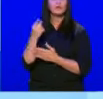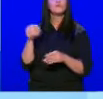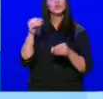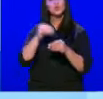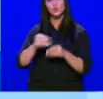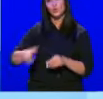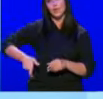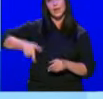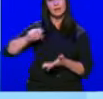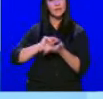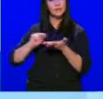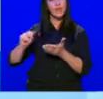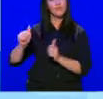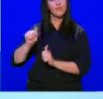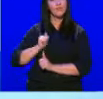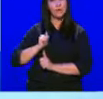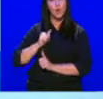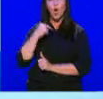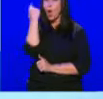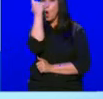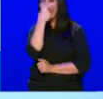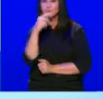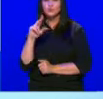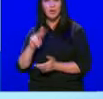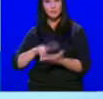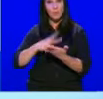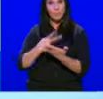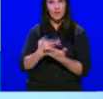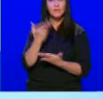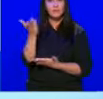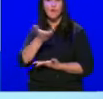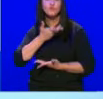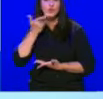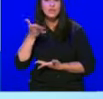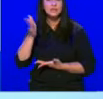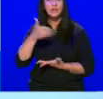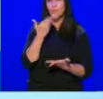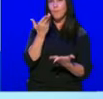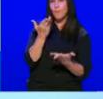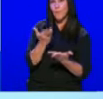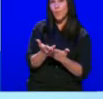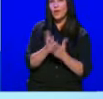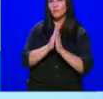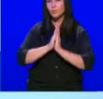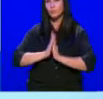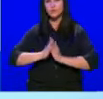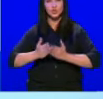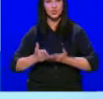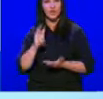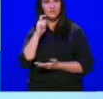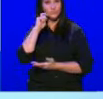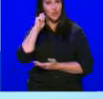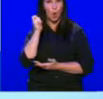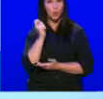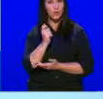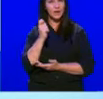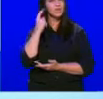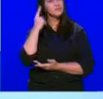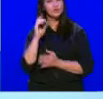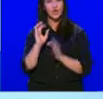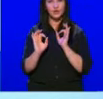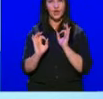НАТО. Образно казано, превода на неговото изявление след подаването на молба за членство на Украина